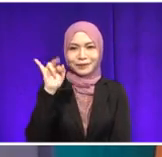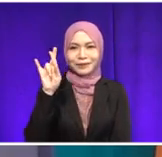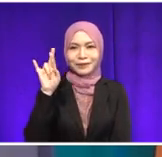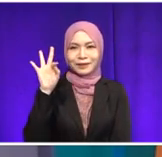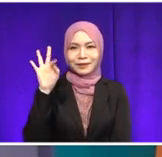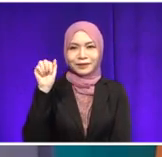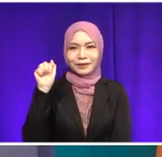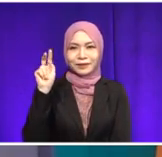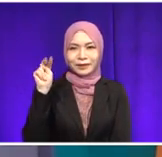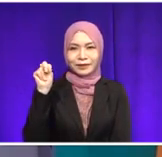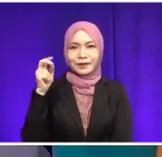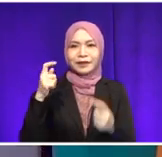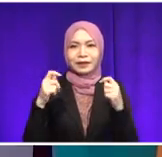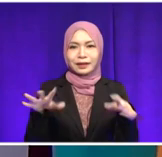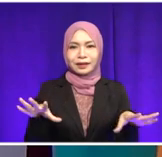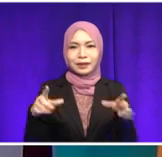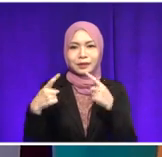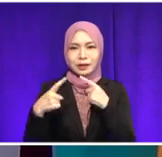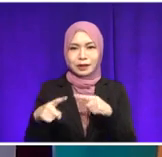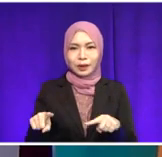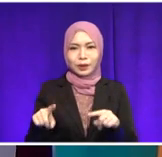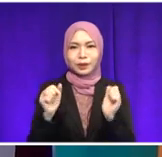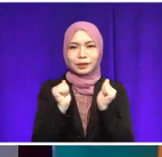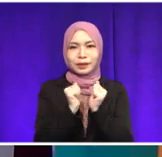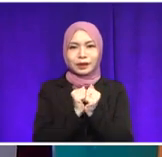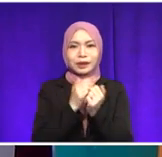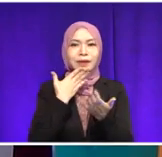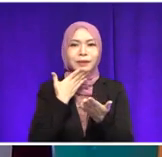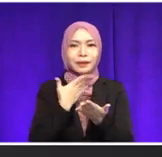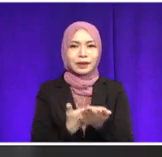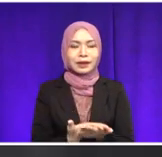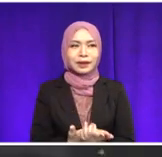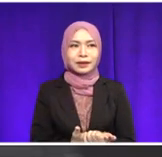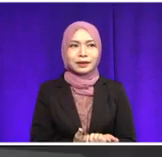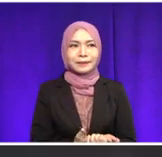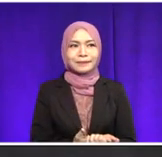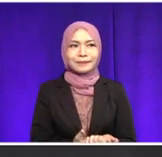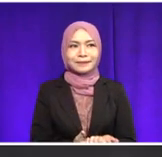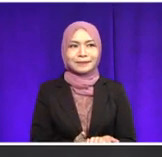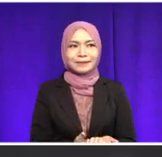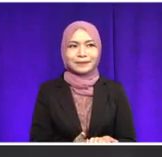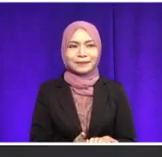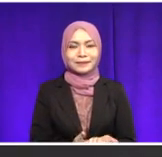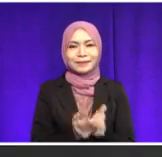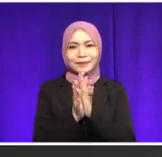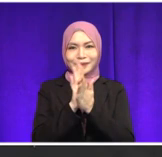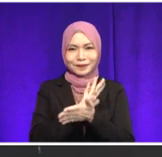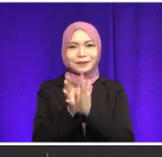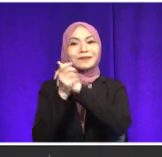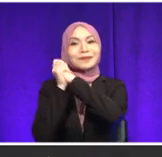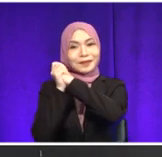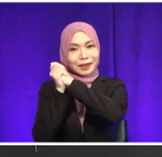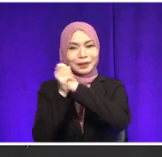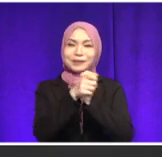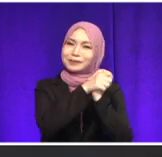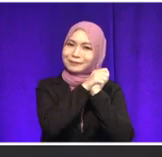ciri atau bincangan tadi dalam ciri-ciri Project jadi Tania untuk Irfan